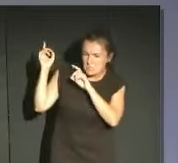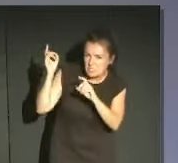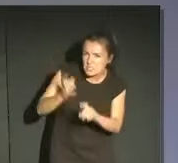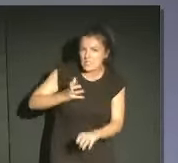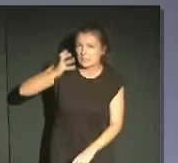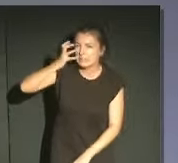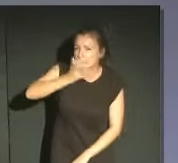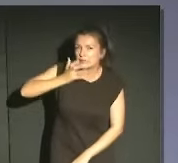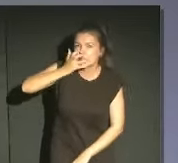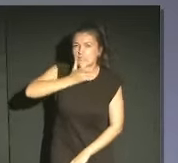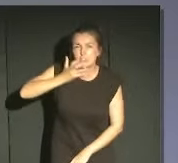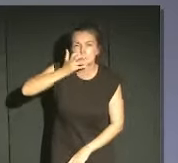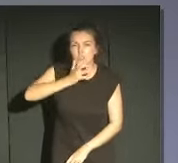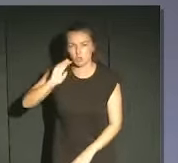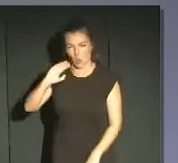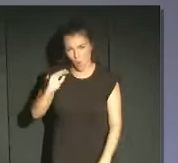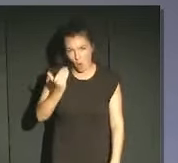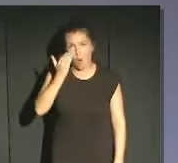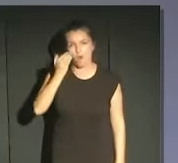siècles et des